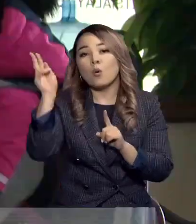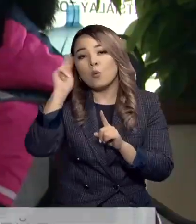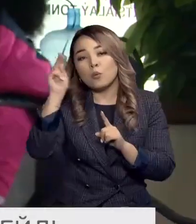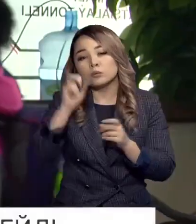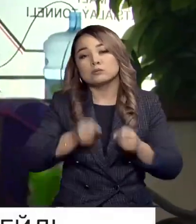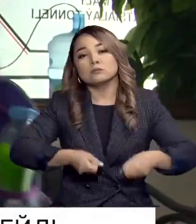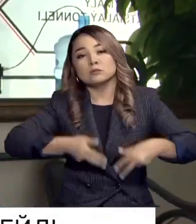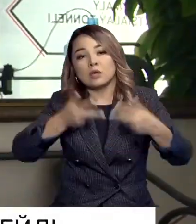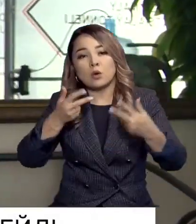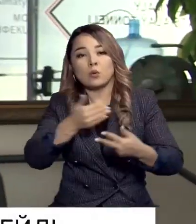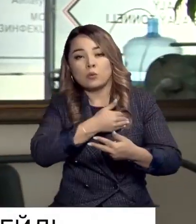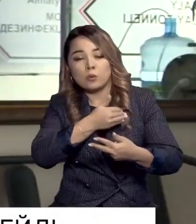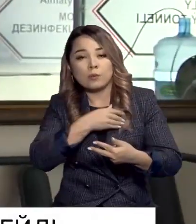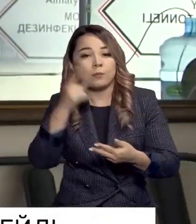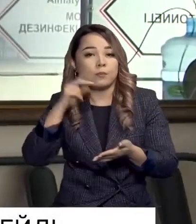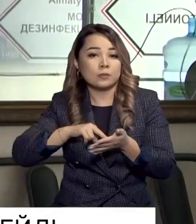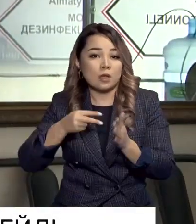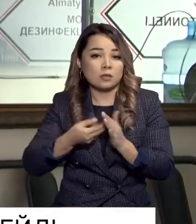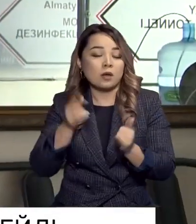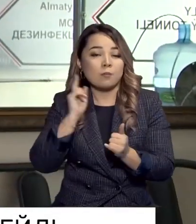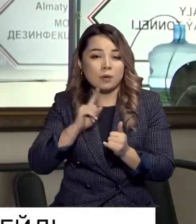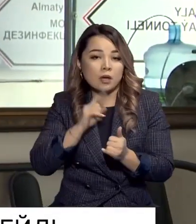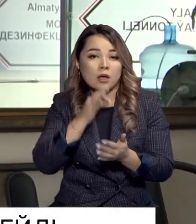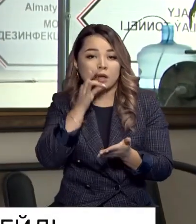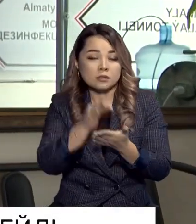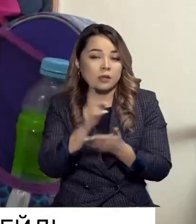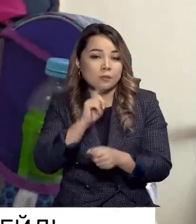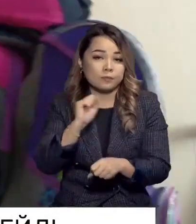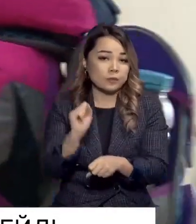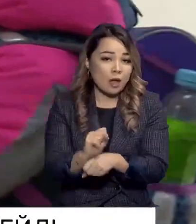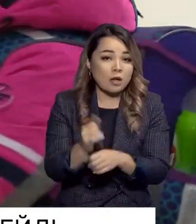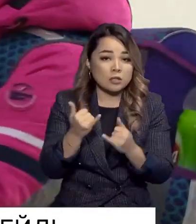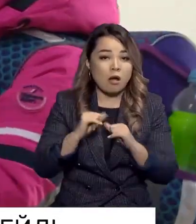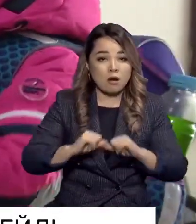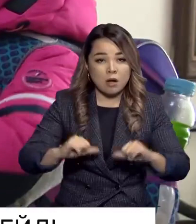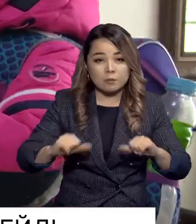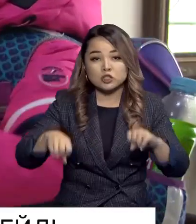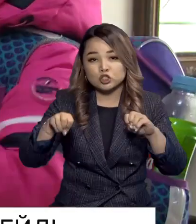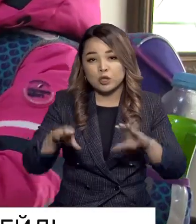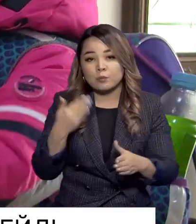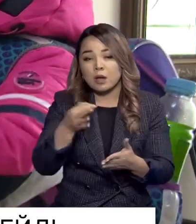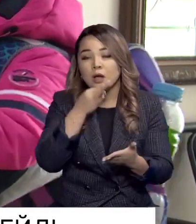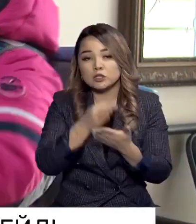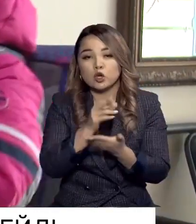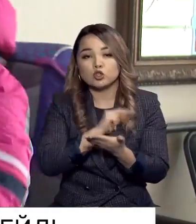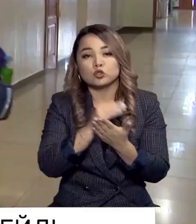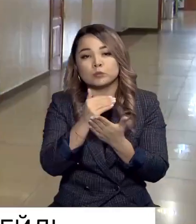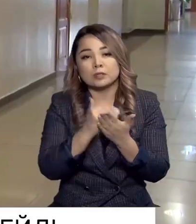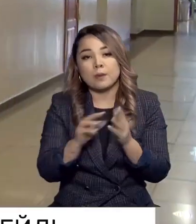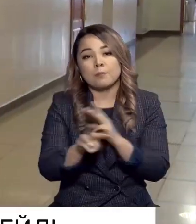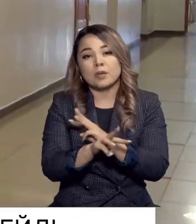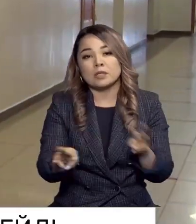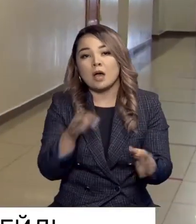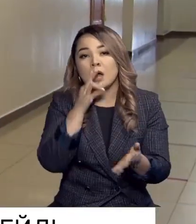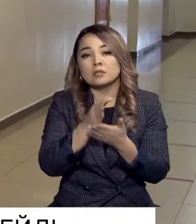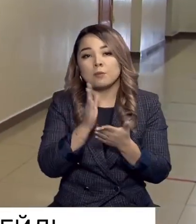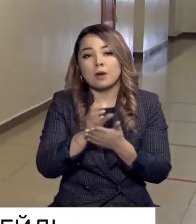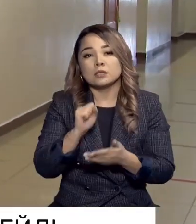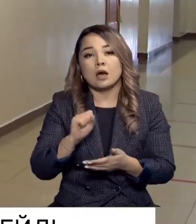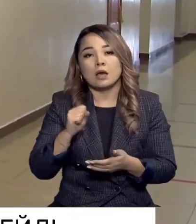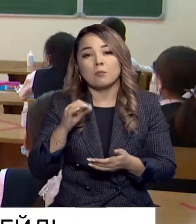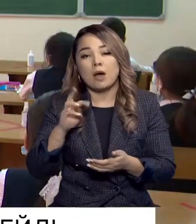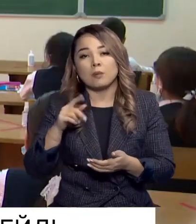да бір қорытынды шығару үшін мәлімет жеткіліксіз. Біз ведомствоаралық комиссияның шешіміне қарай жұмыс істейміз, деді сала министрі. Мұнымен қоса